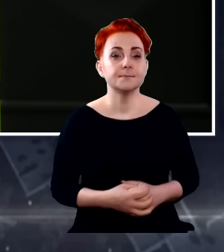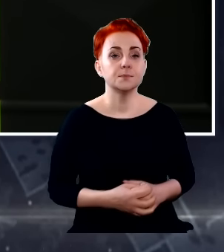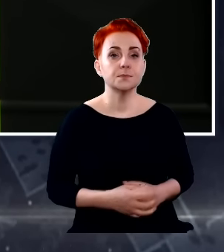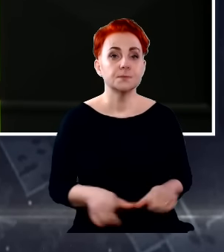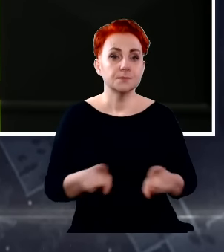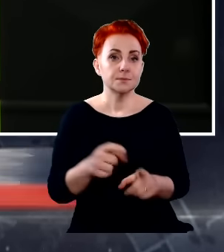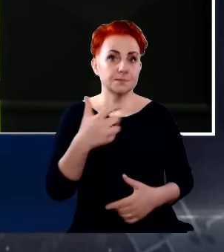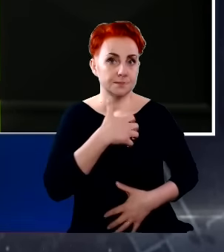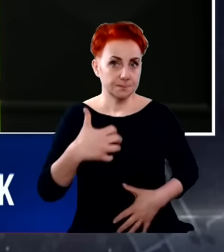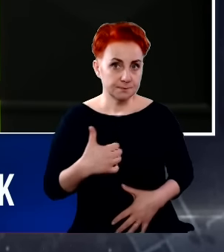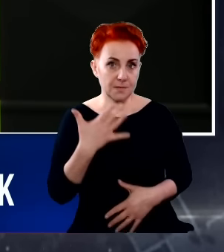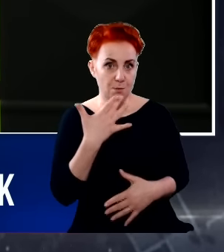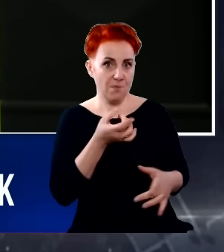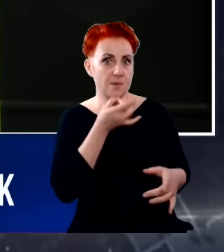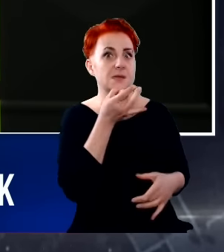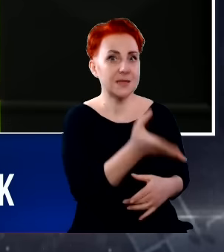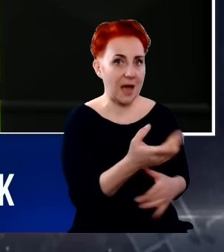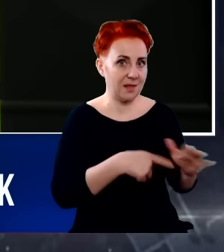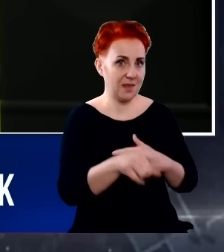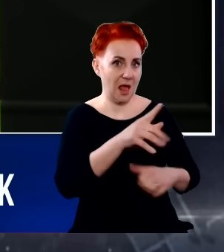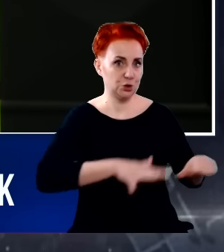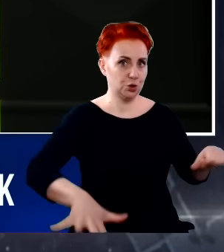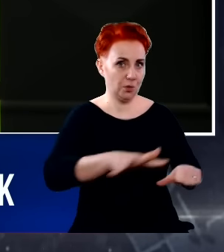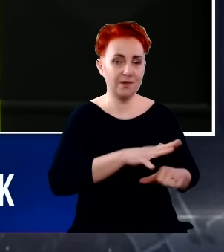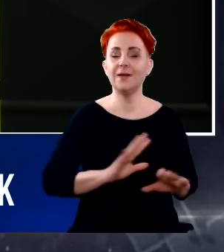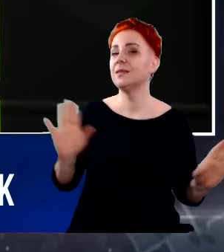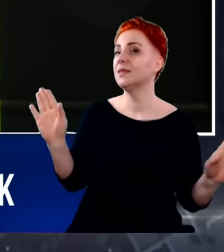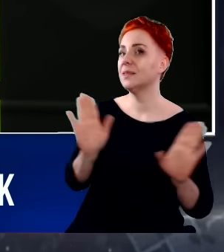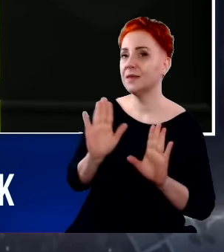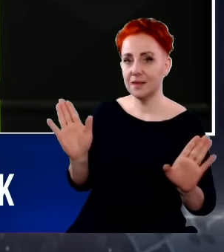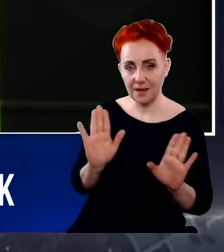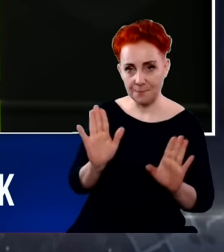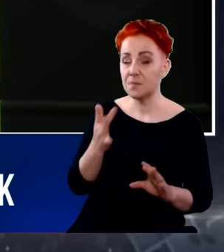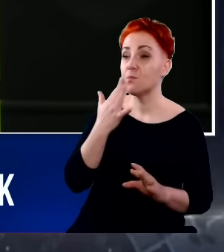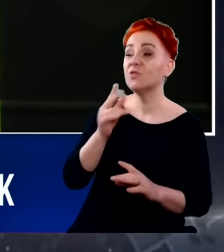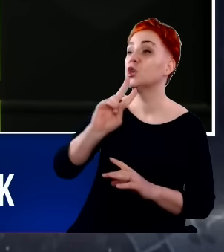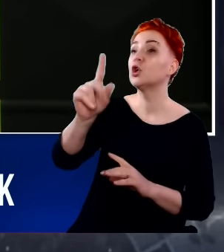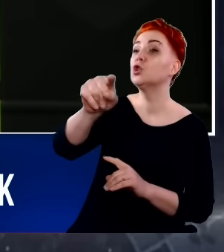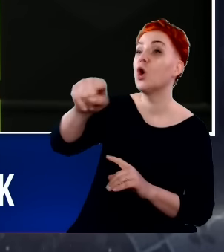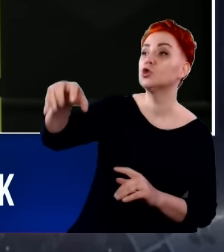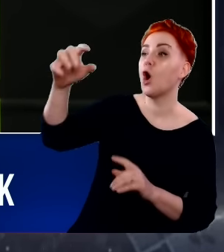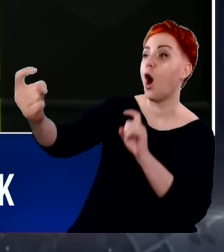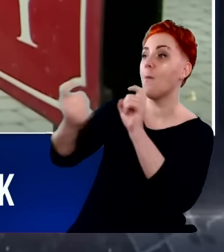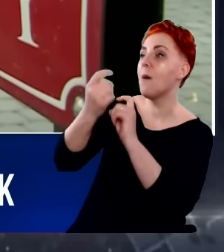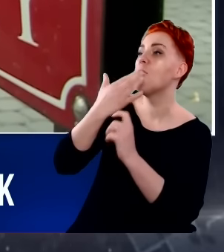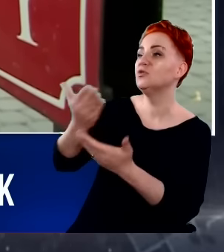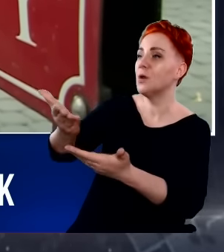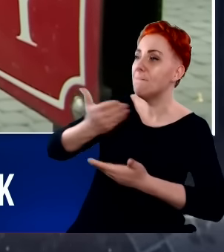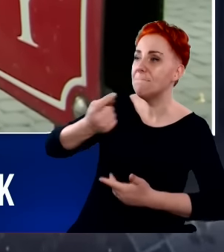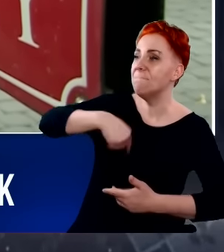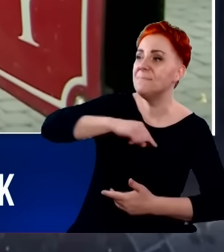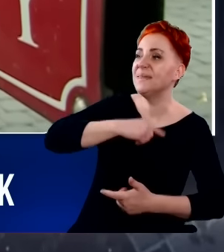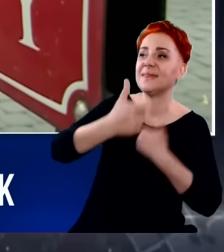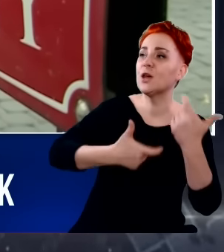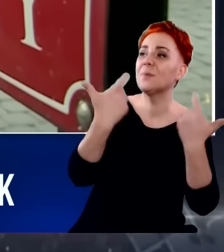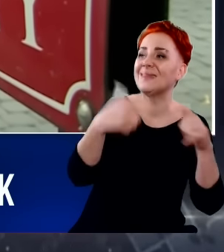marszałek formułuje wobec własnego środowiska. Nie. Ja mówię o tym, że zarzucają nam, ja mówię, opozycja, że nic dla młodych ludzi nie zrobiliśmy,